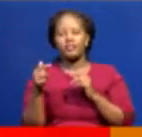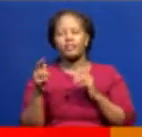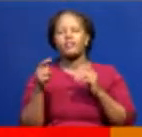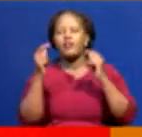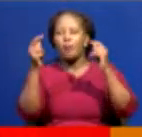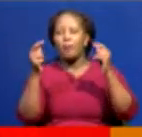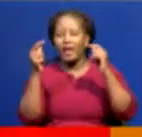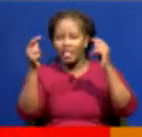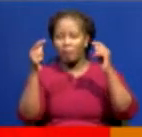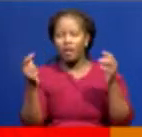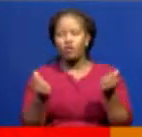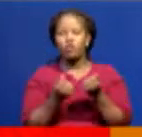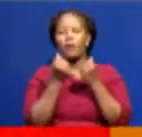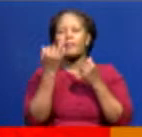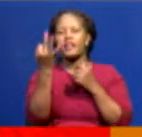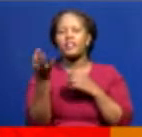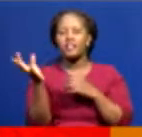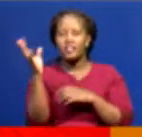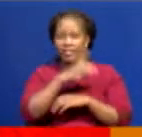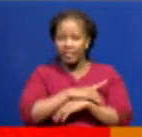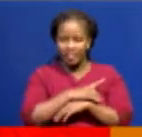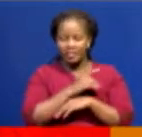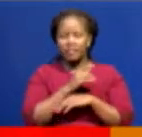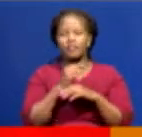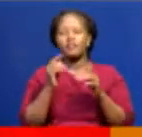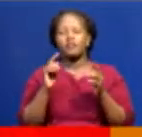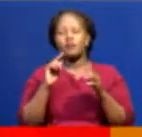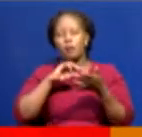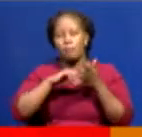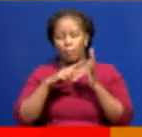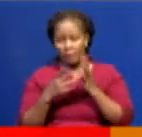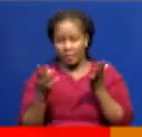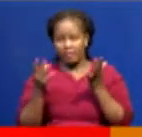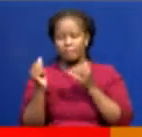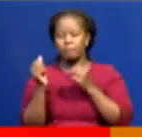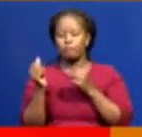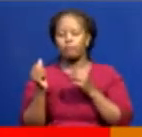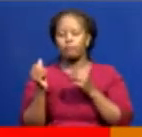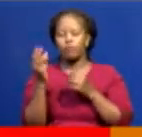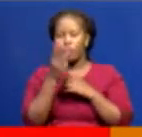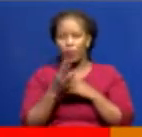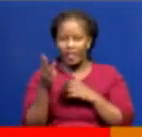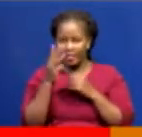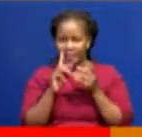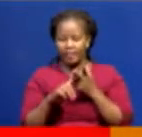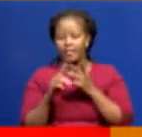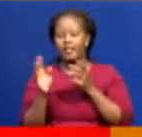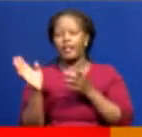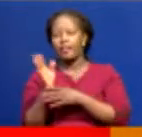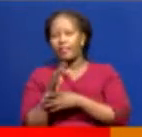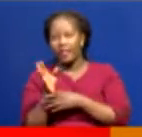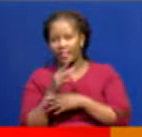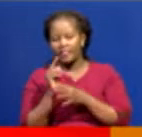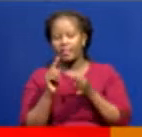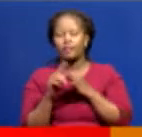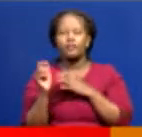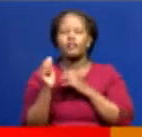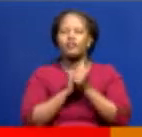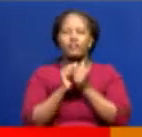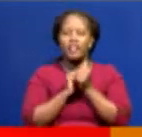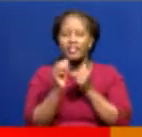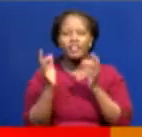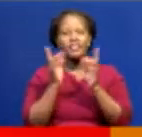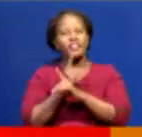yatakuwa yanafanyika siku tatu mfululizo, kumaanisha ya kwamba ni siku ya Jumatano, Alhamisi na Ijumaa. Athari kadha wa